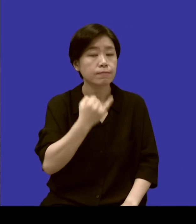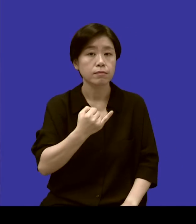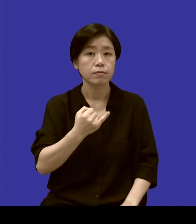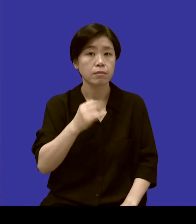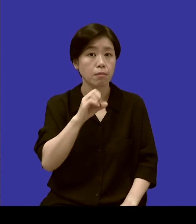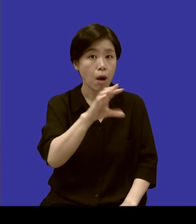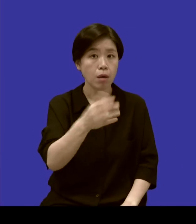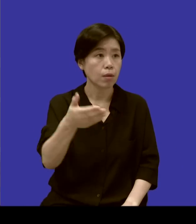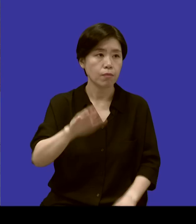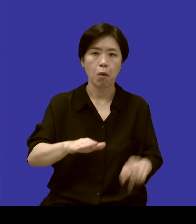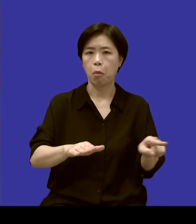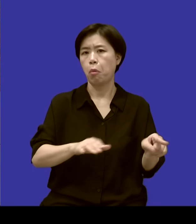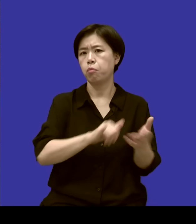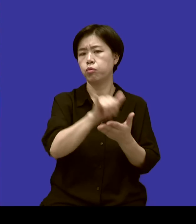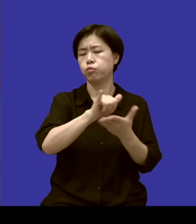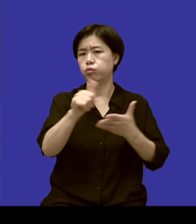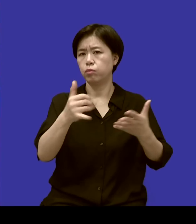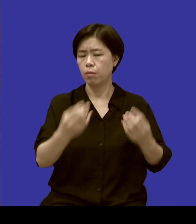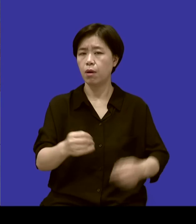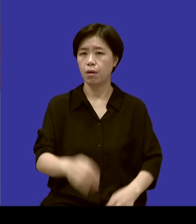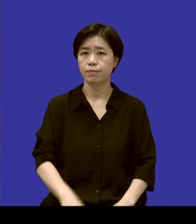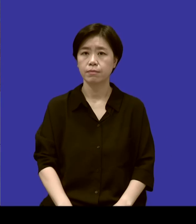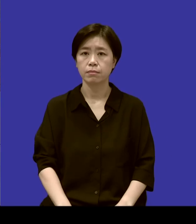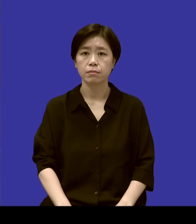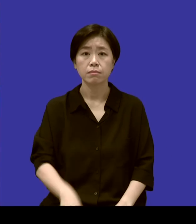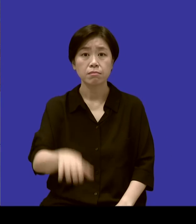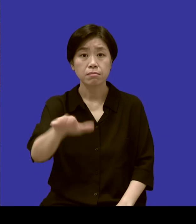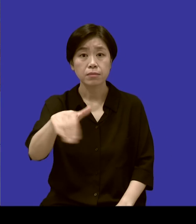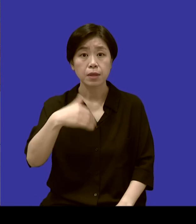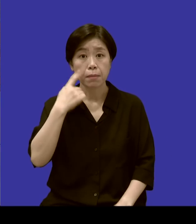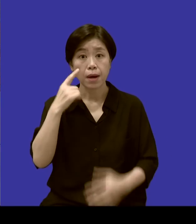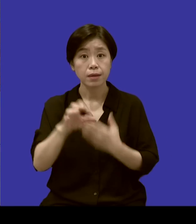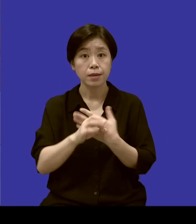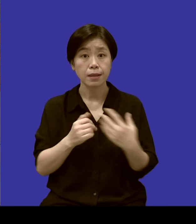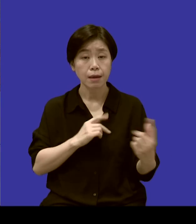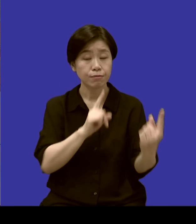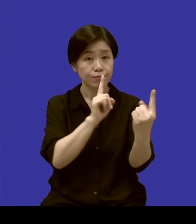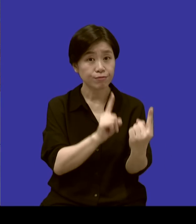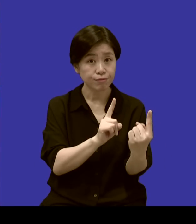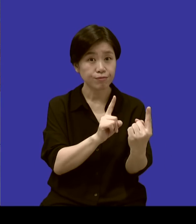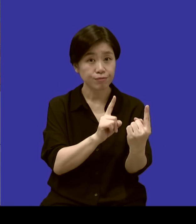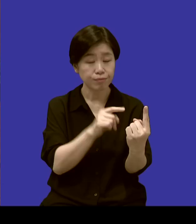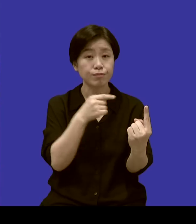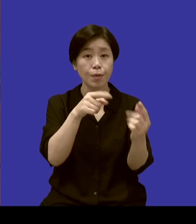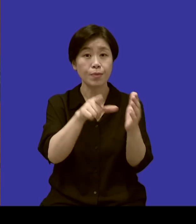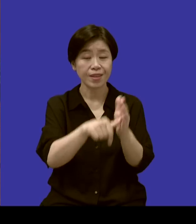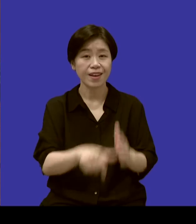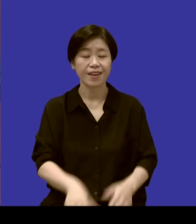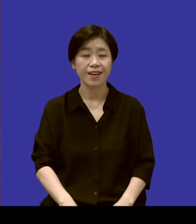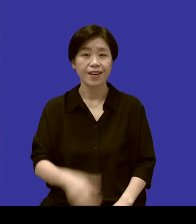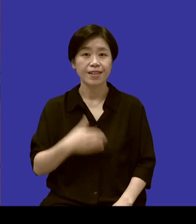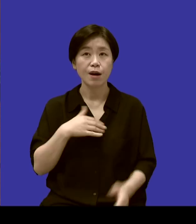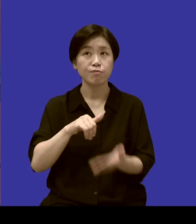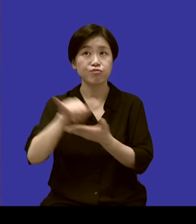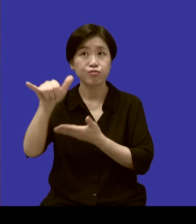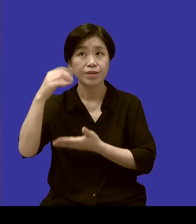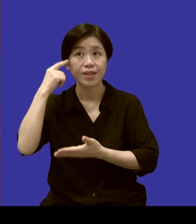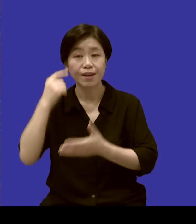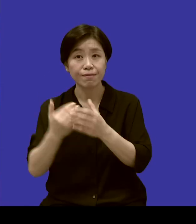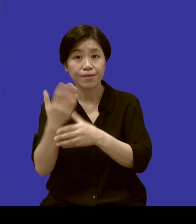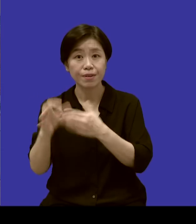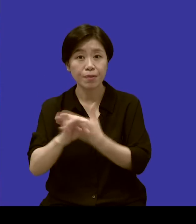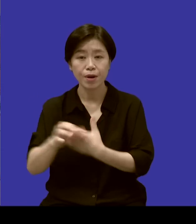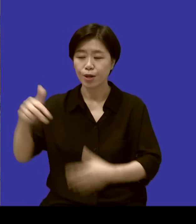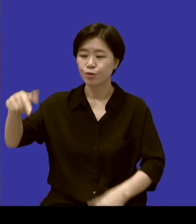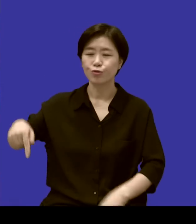거야. 네네. 그럼 만약에 제가 했다가 그런 마음이 딱 들면은 꼭 영훈이 형 데리고 가라고 꼭 얘기해 주세요. 야, 내가 볼